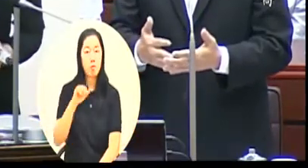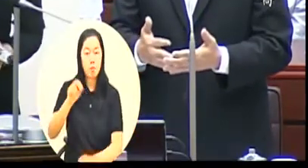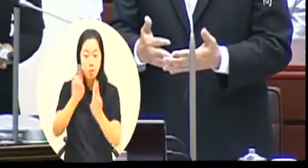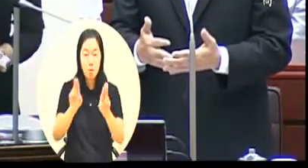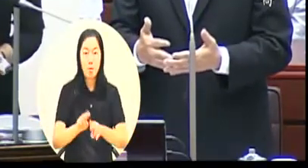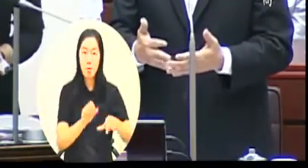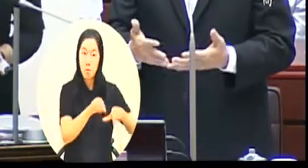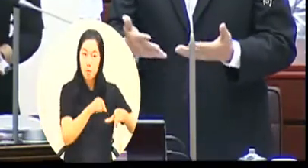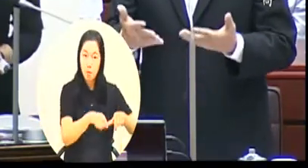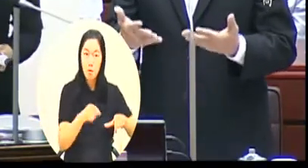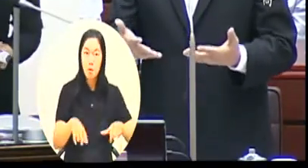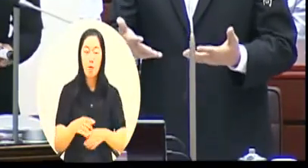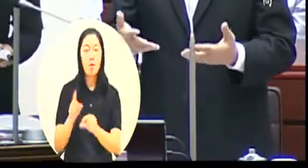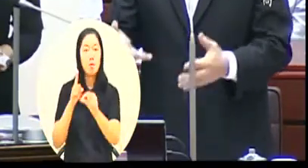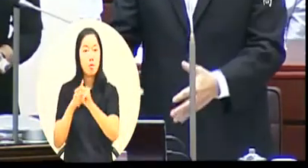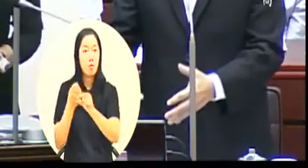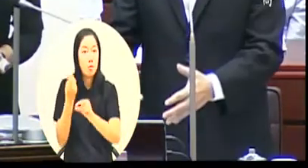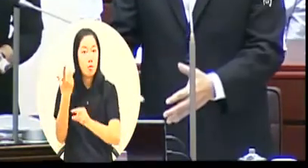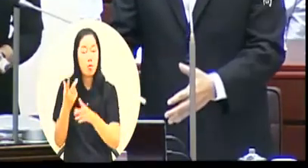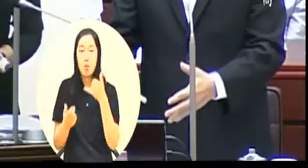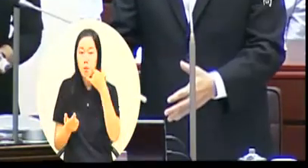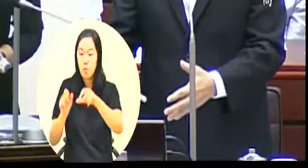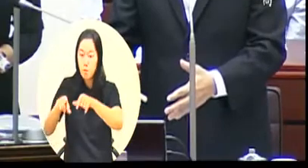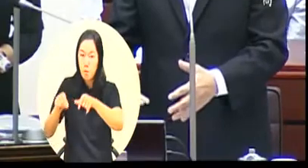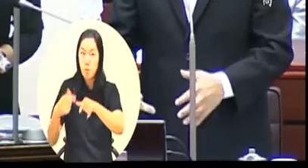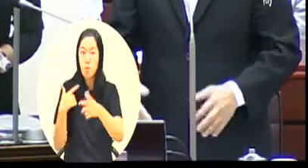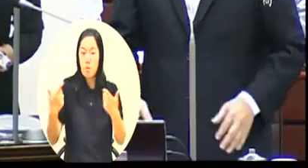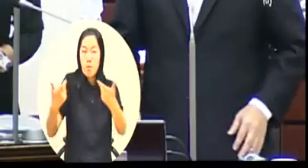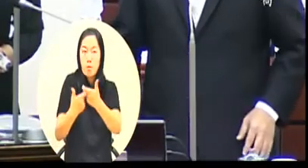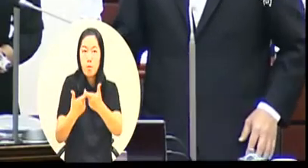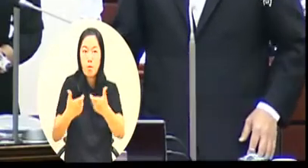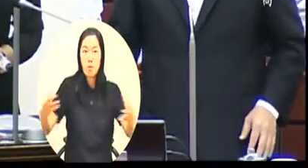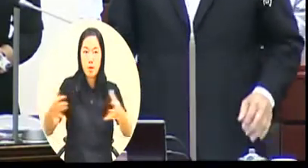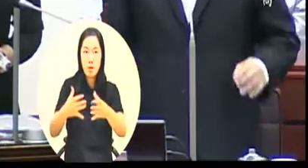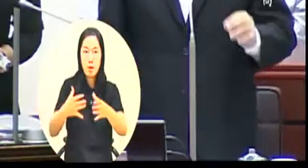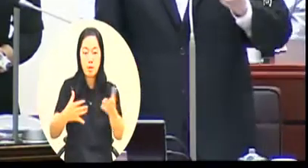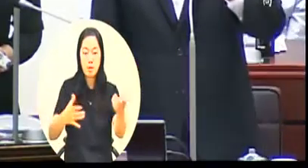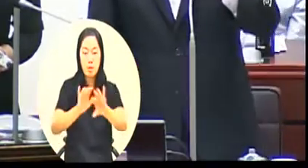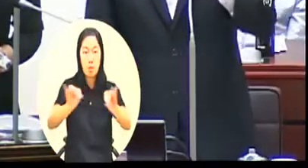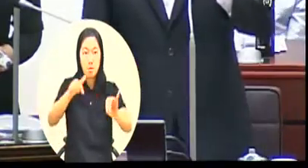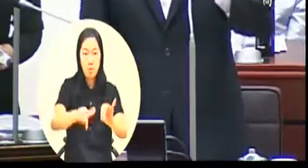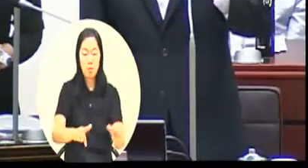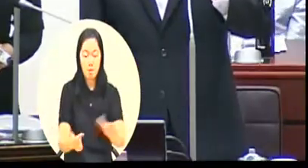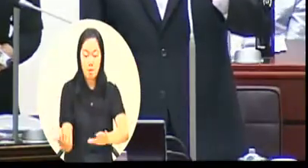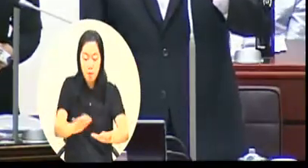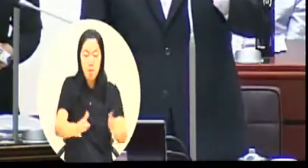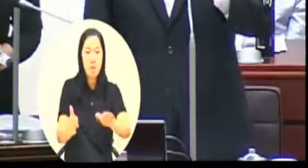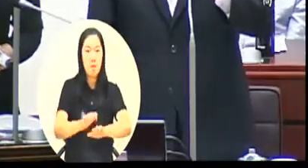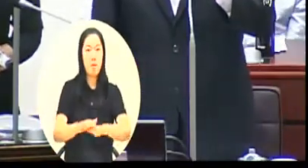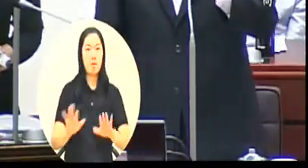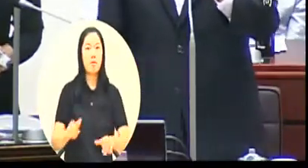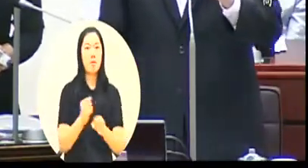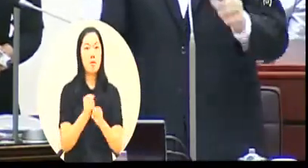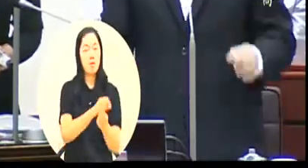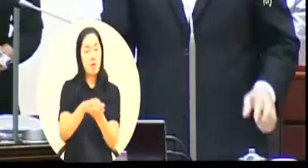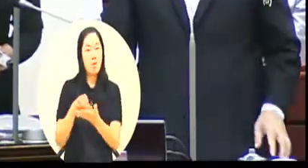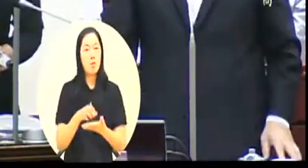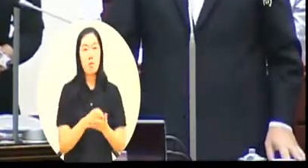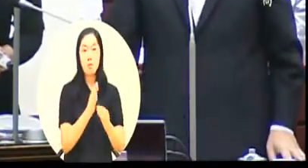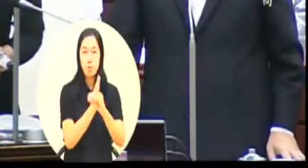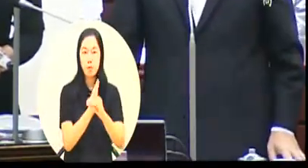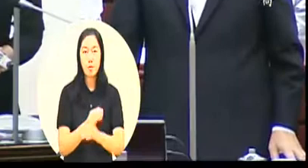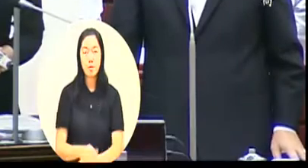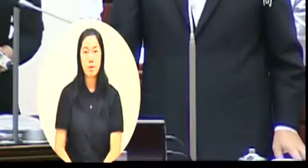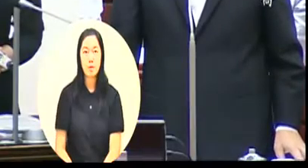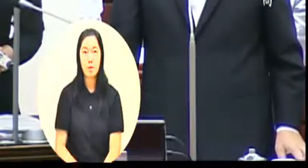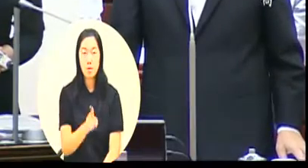电信的人工挂，如何配合下地，这个部分我们现在就有在办理了。 好， 那议员